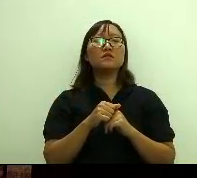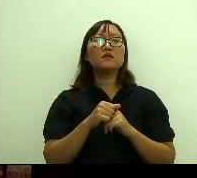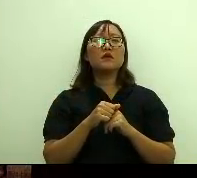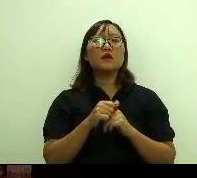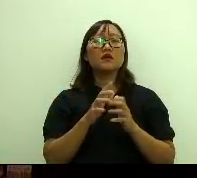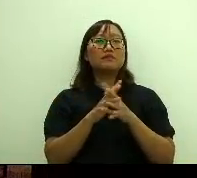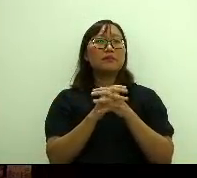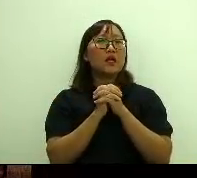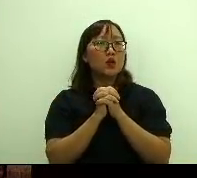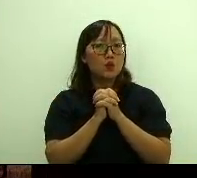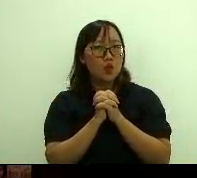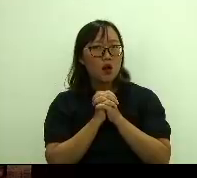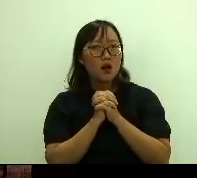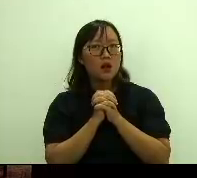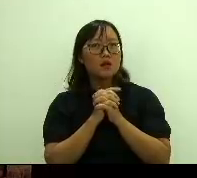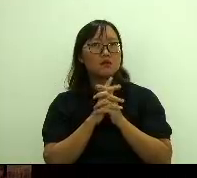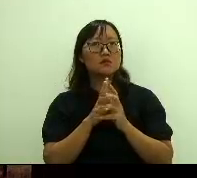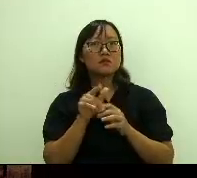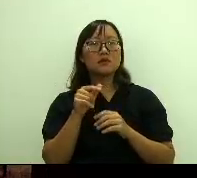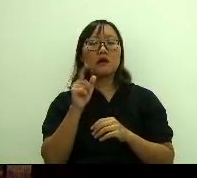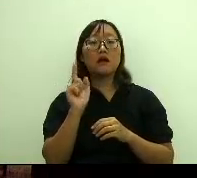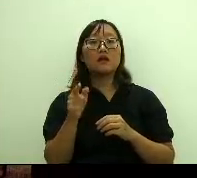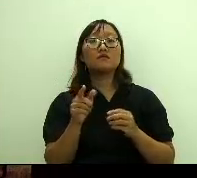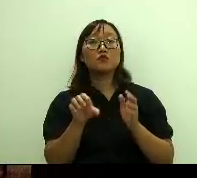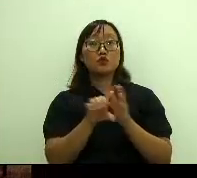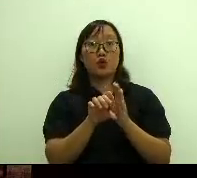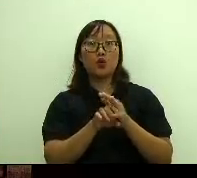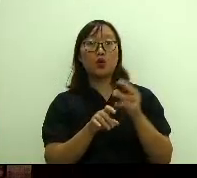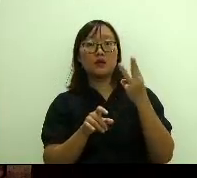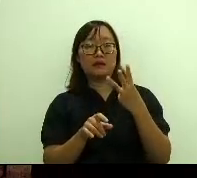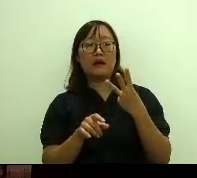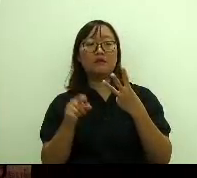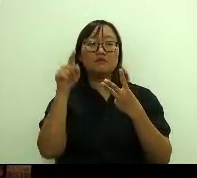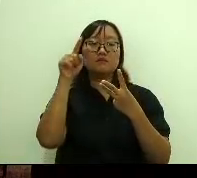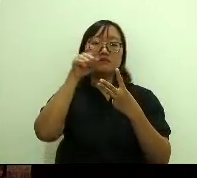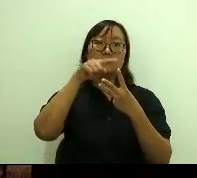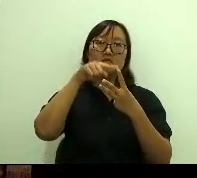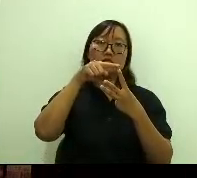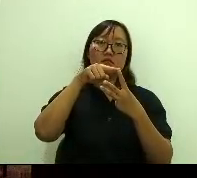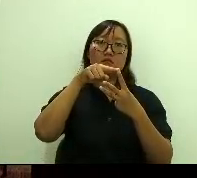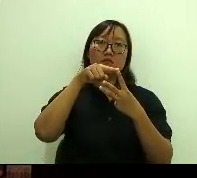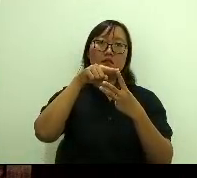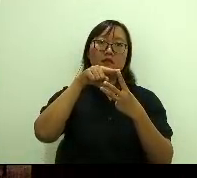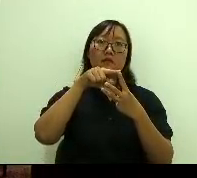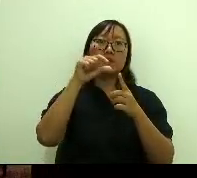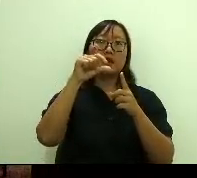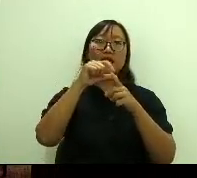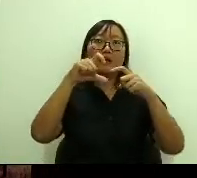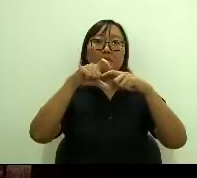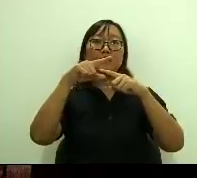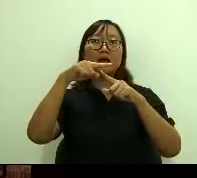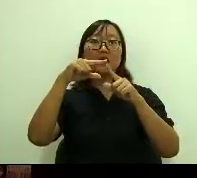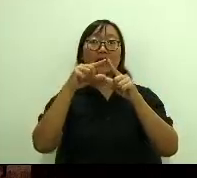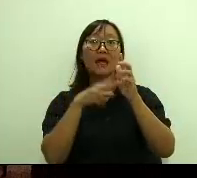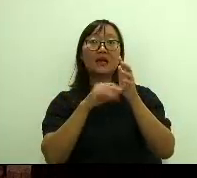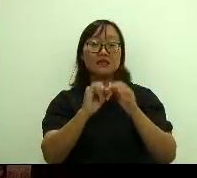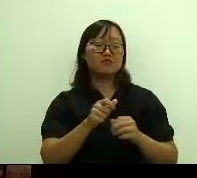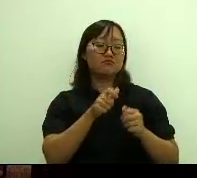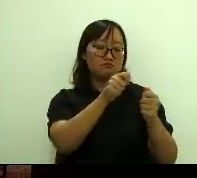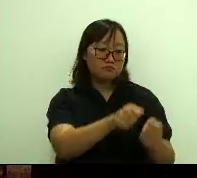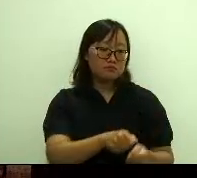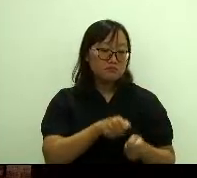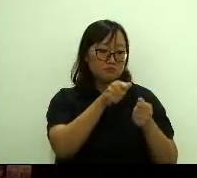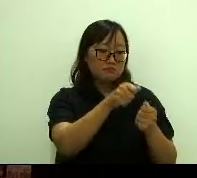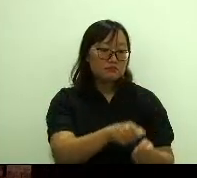Allah. Petani menjual semua miliknya untuk membeli harta karun yang